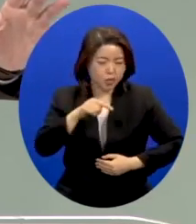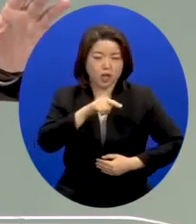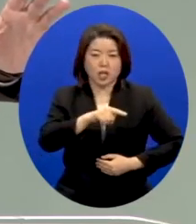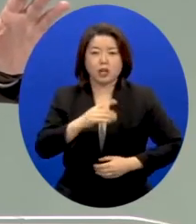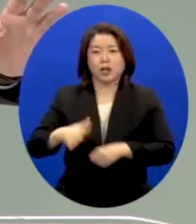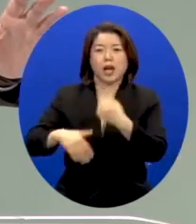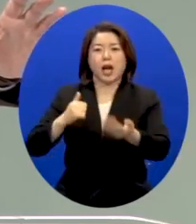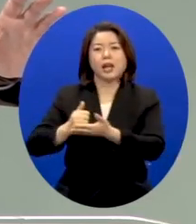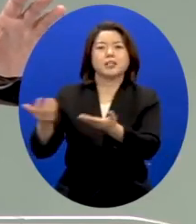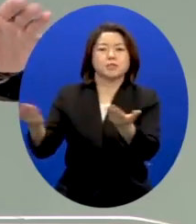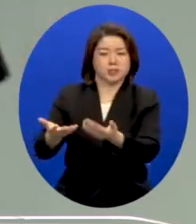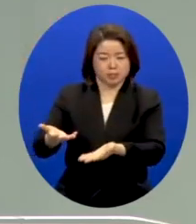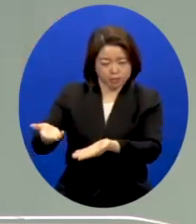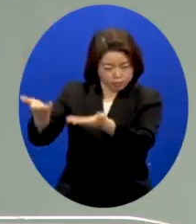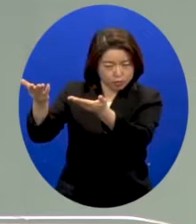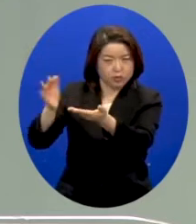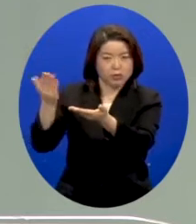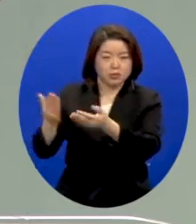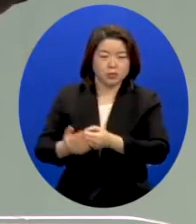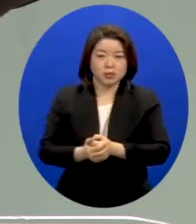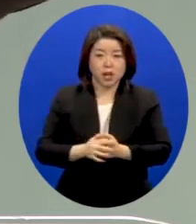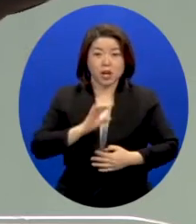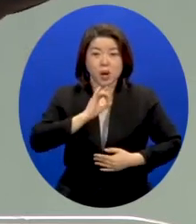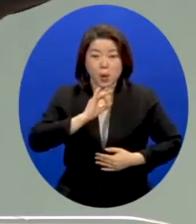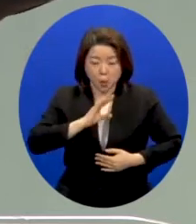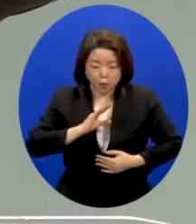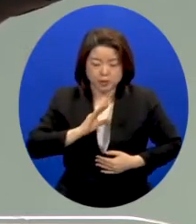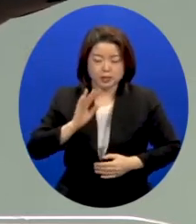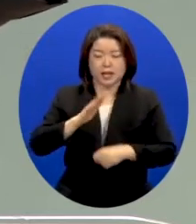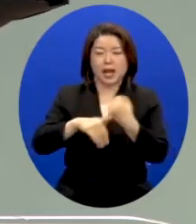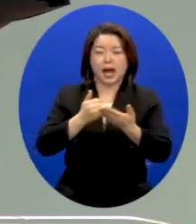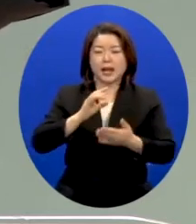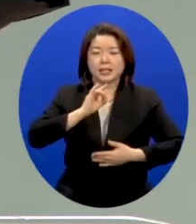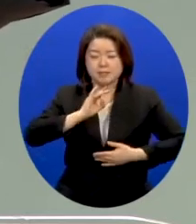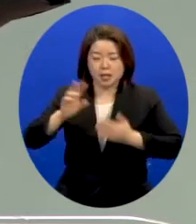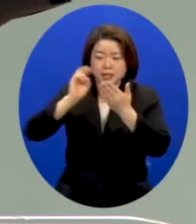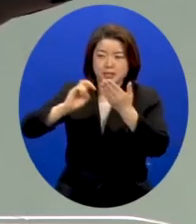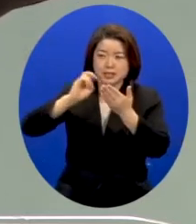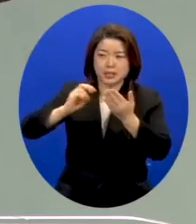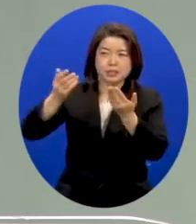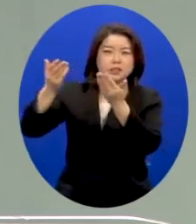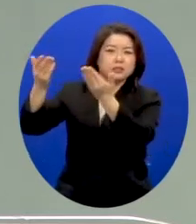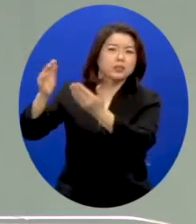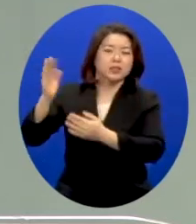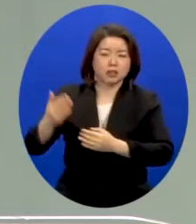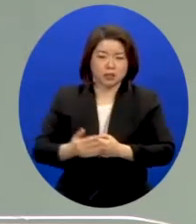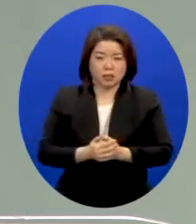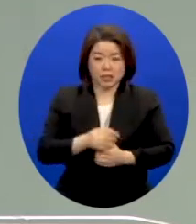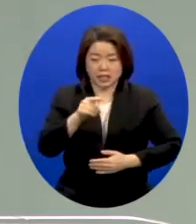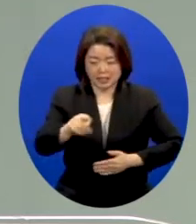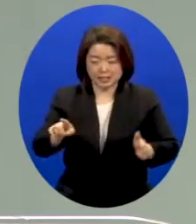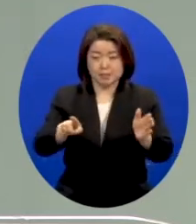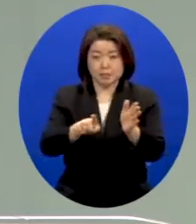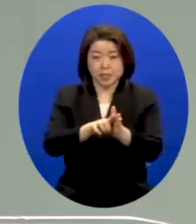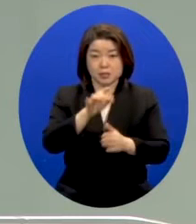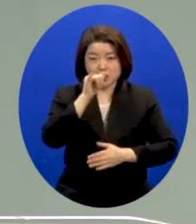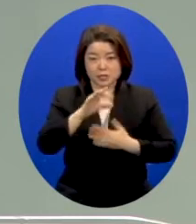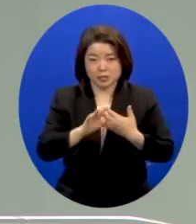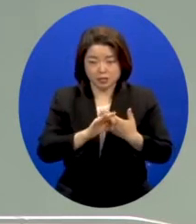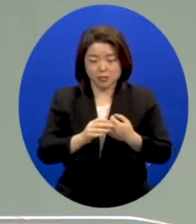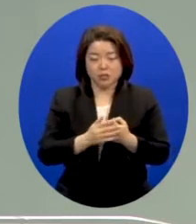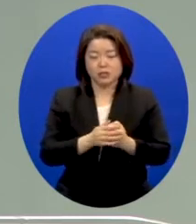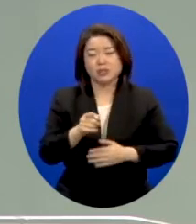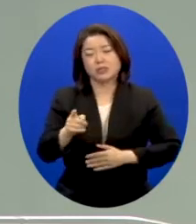것이 오직 하나님만 찬양을 받으실 것이라 이 믿음이 있어야 그 사람이